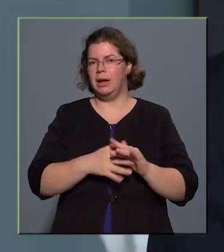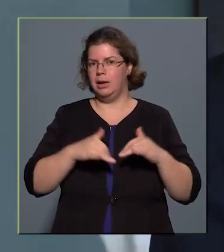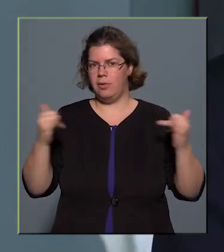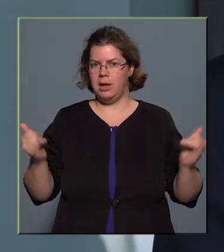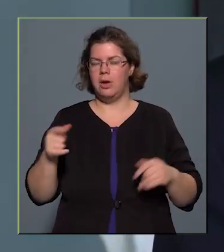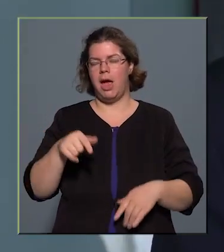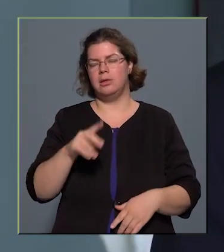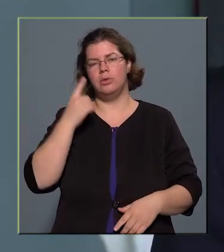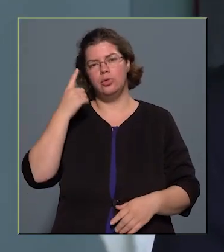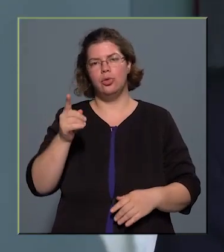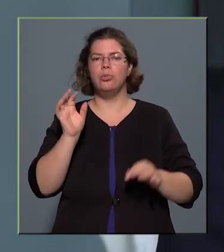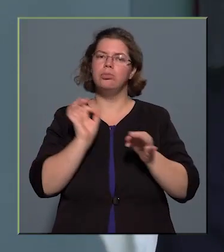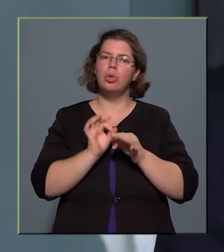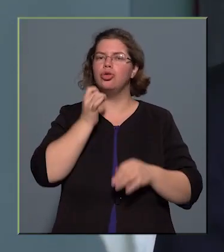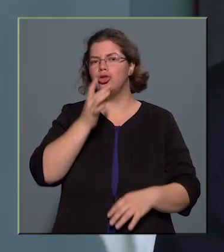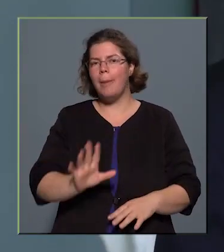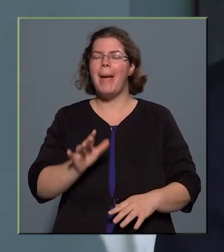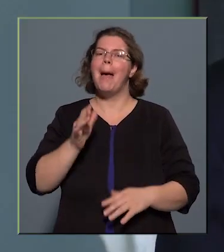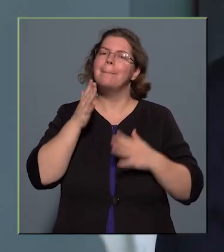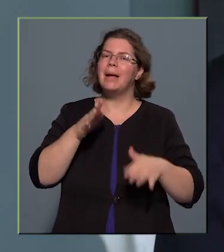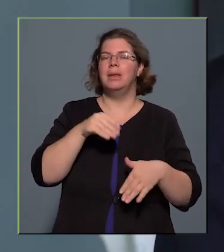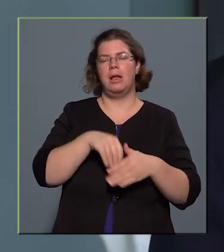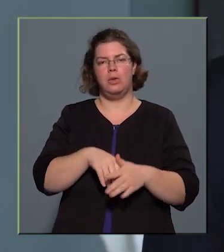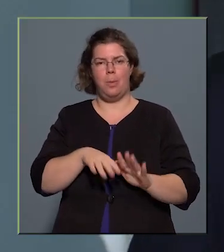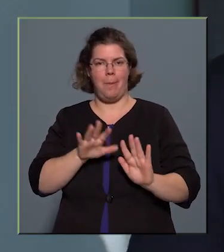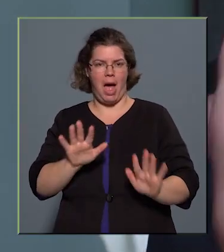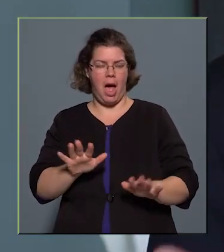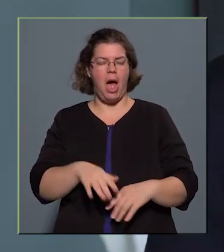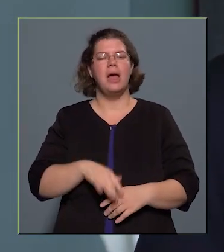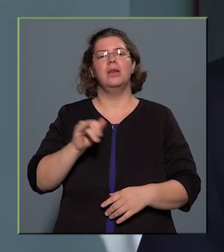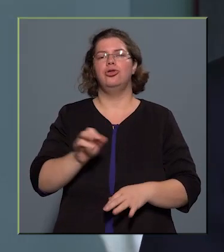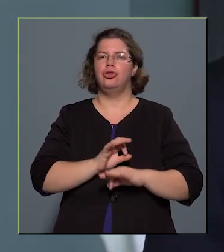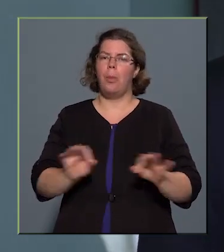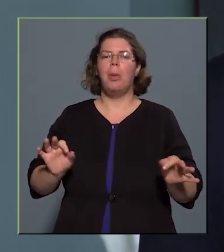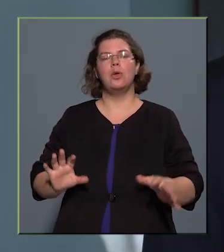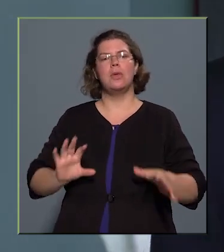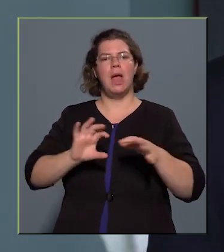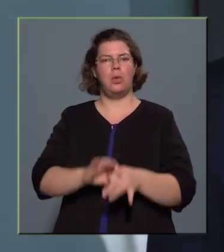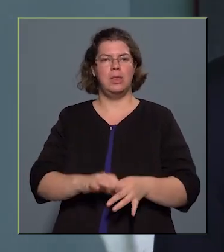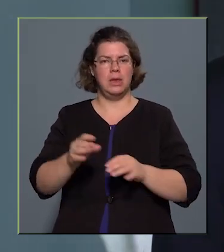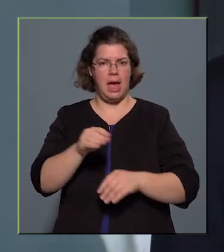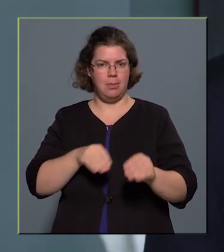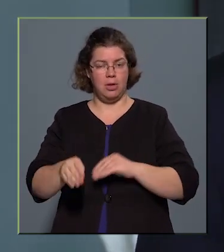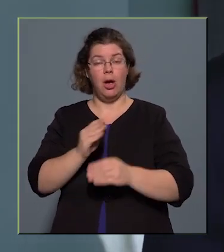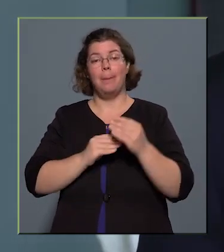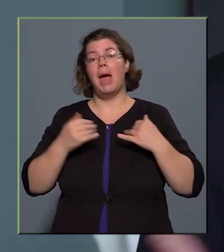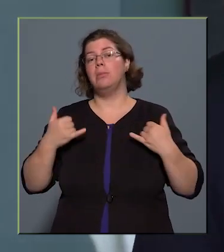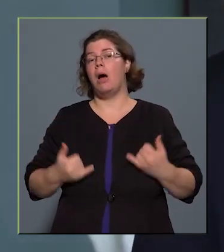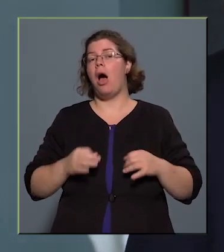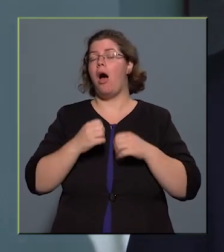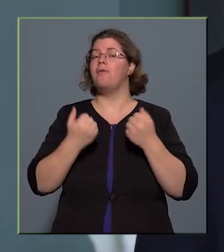ezeket a rendszereket pontosabbá tenni, megbízhatóbbá kell tenni, illetve jobban összekötni egymással, hiszen ma a vezetéstámogatás az